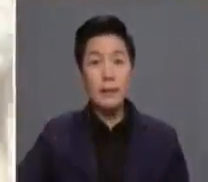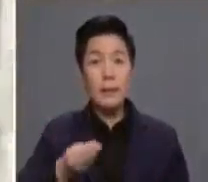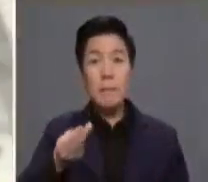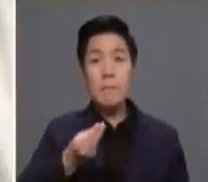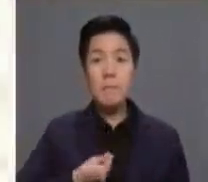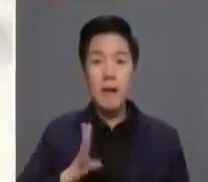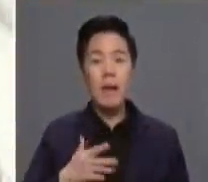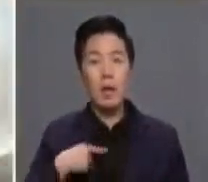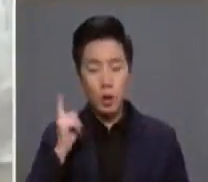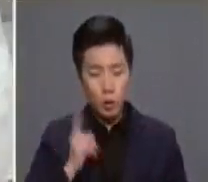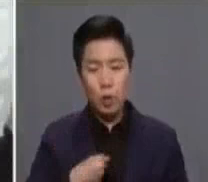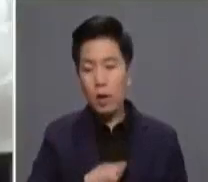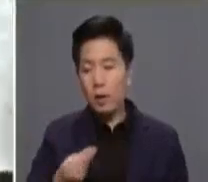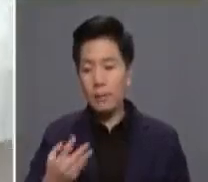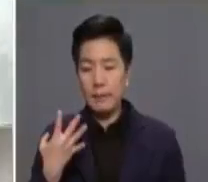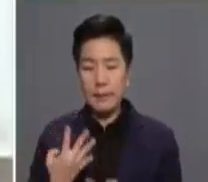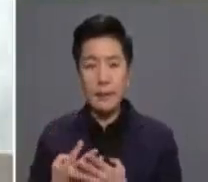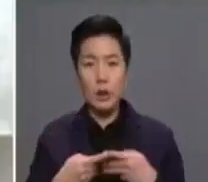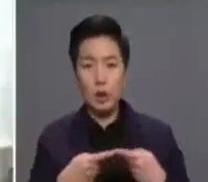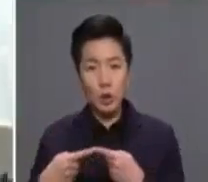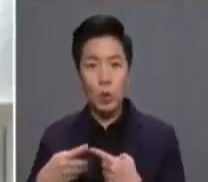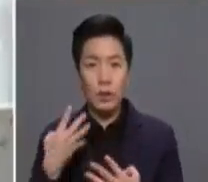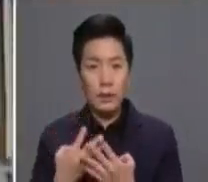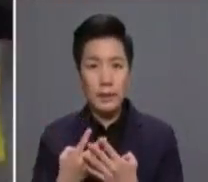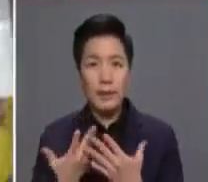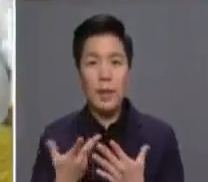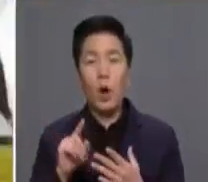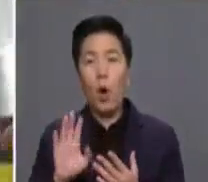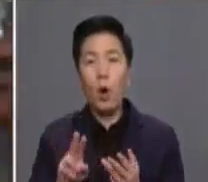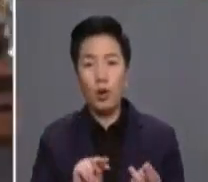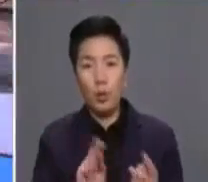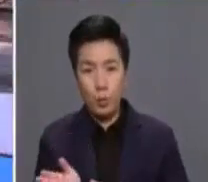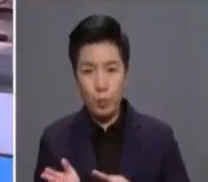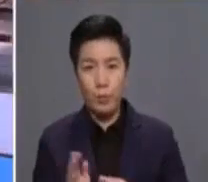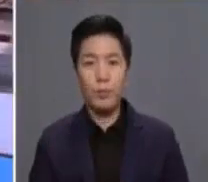าตก็จะถูกส่งตัวไปขังไว้ต่อที่เรือนจำกลางนครพนมนะฮะ